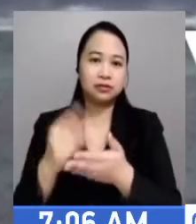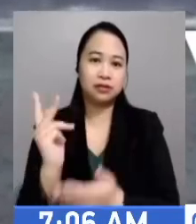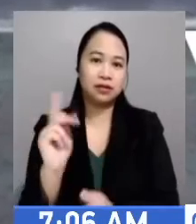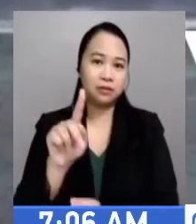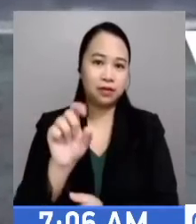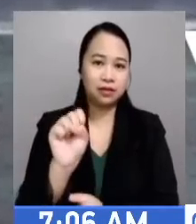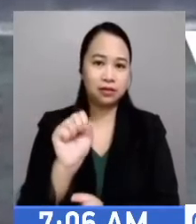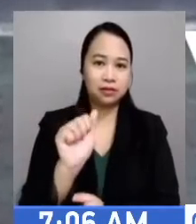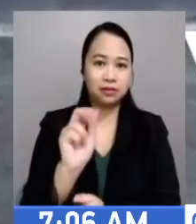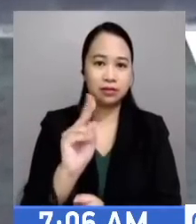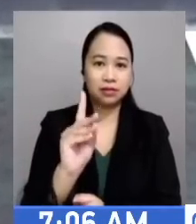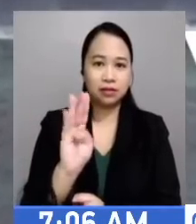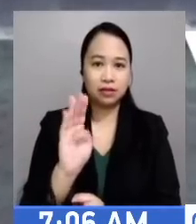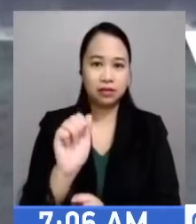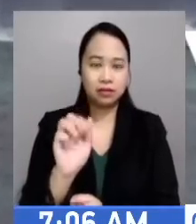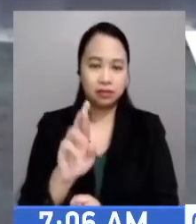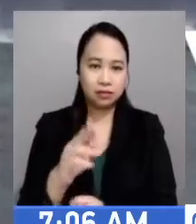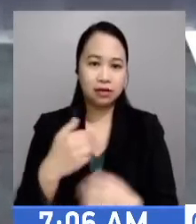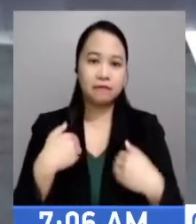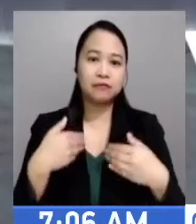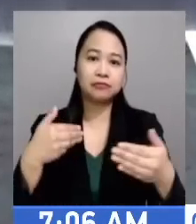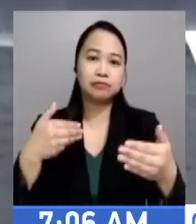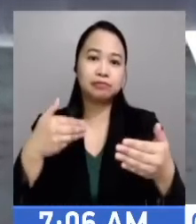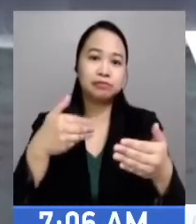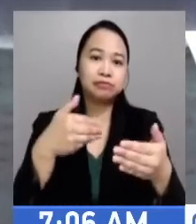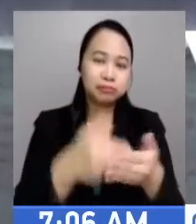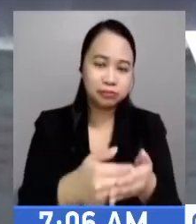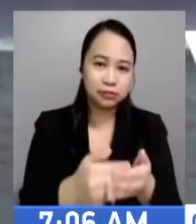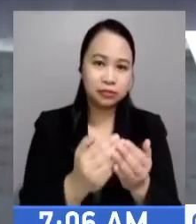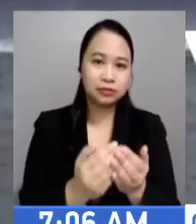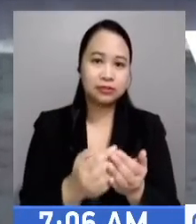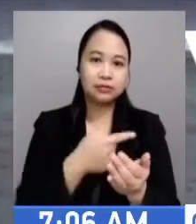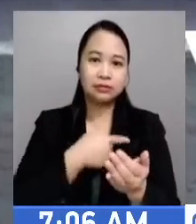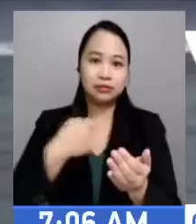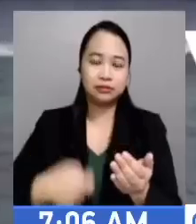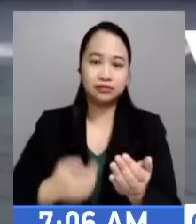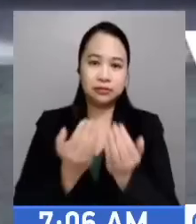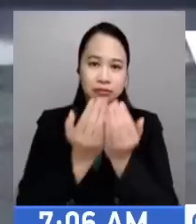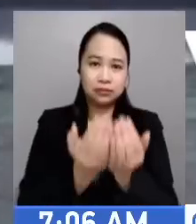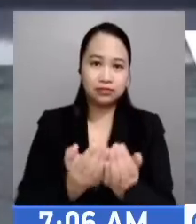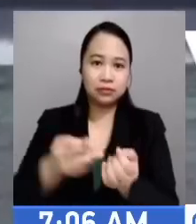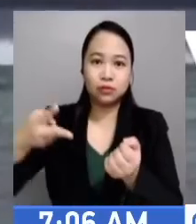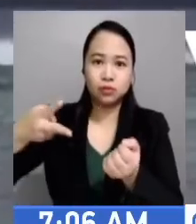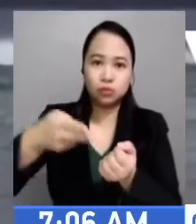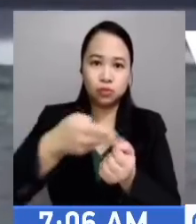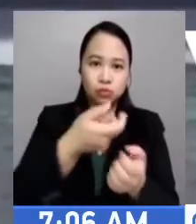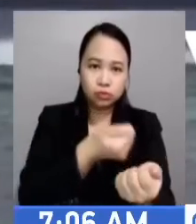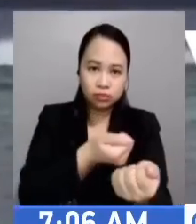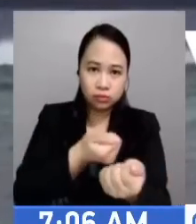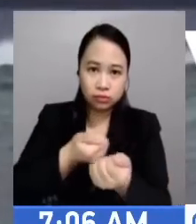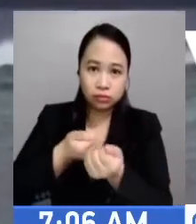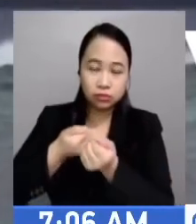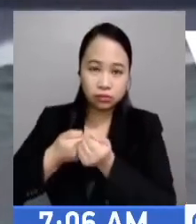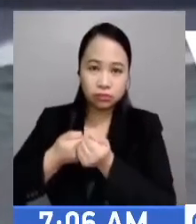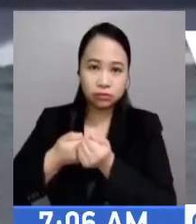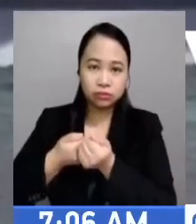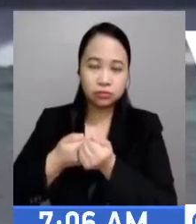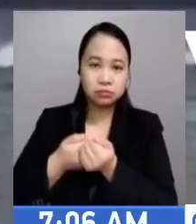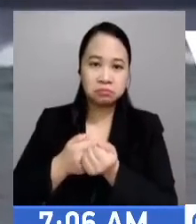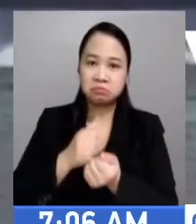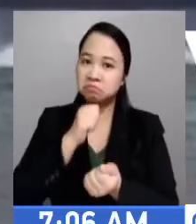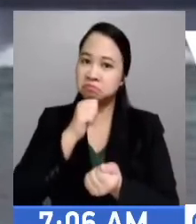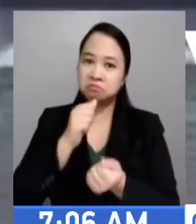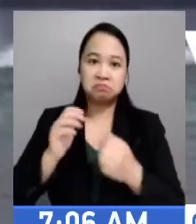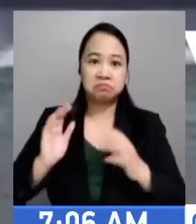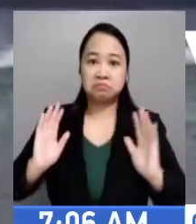humarang ang isang barko ng China Coast Guard at pinutol ang tali na panghila sa floating debris. Hindi na raw pumalag ang mga Pinoy at bumalik na